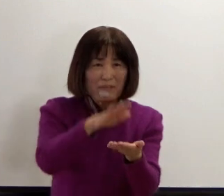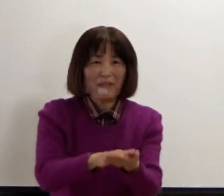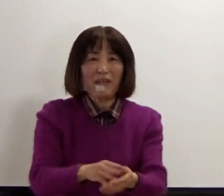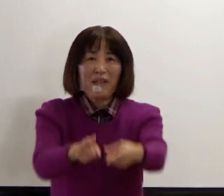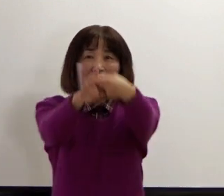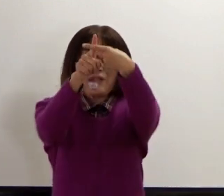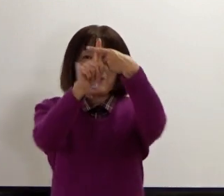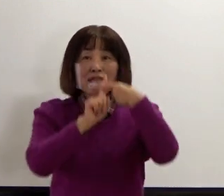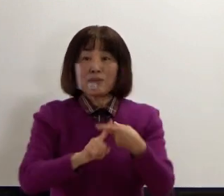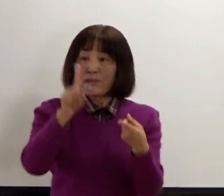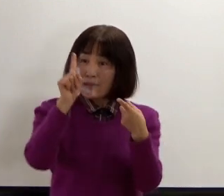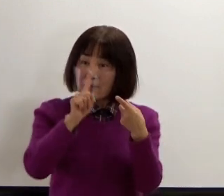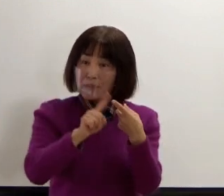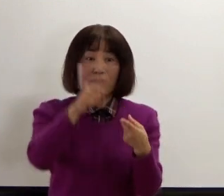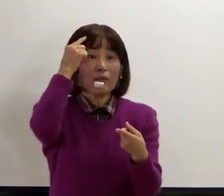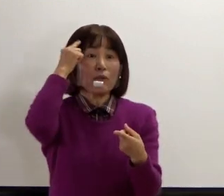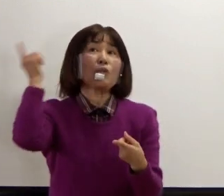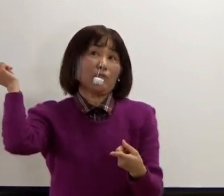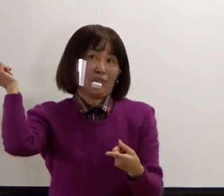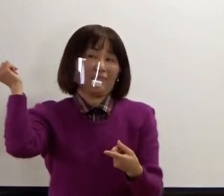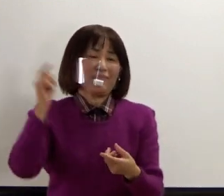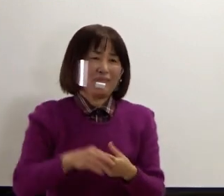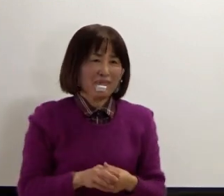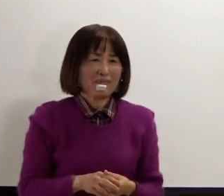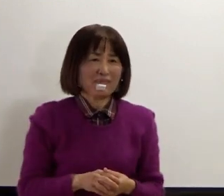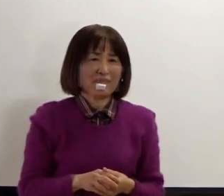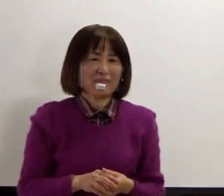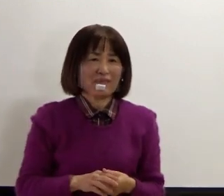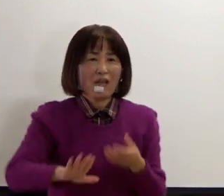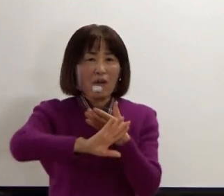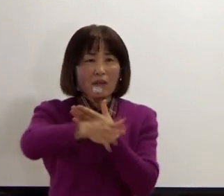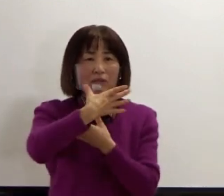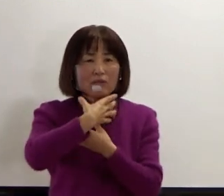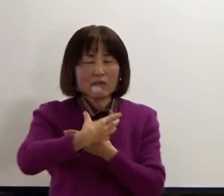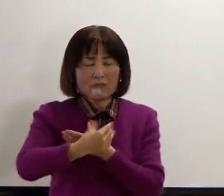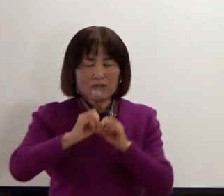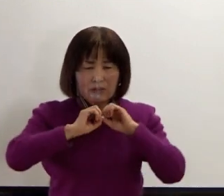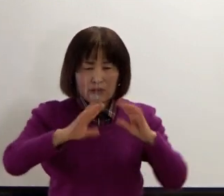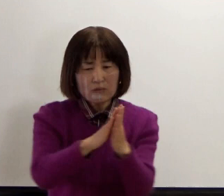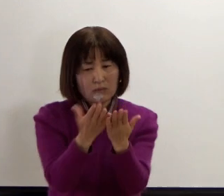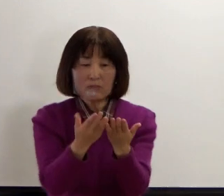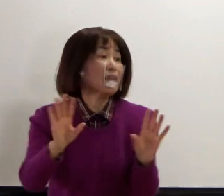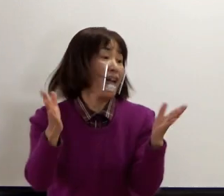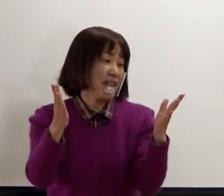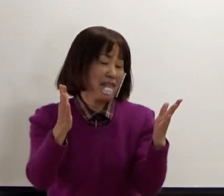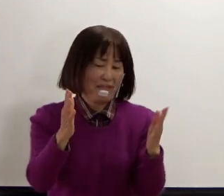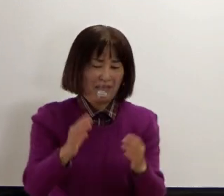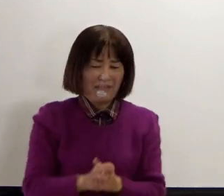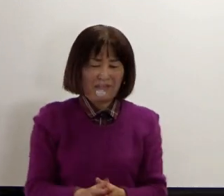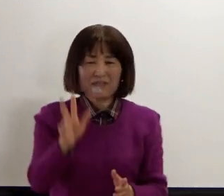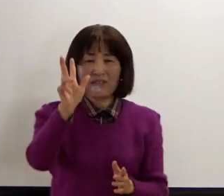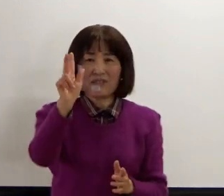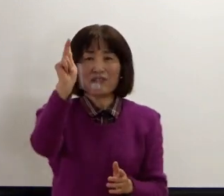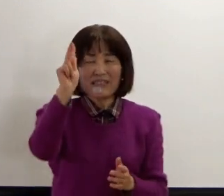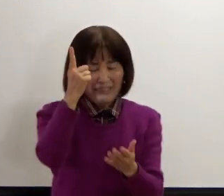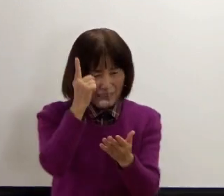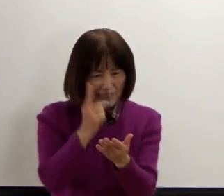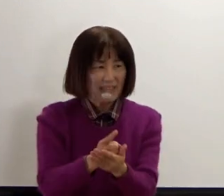しいストーリーだなと思いますね。他の福音書には出ておりません、まあ、ここにしかないお話なんですけれども、